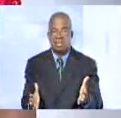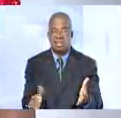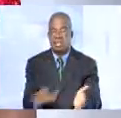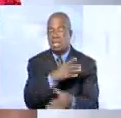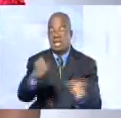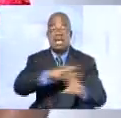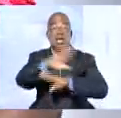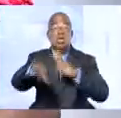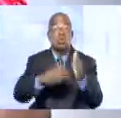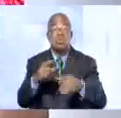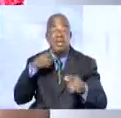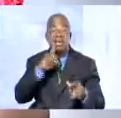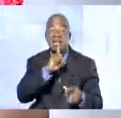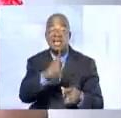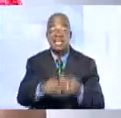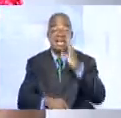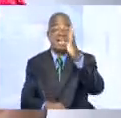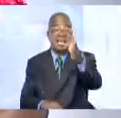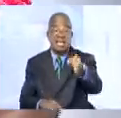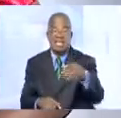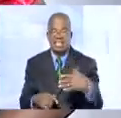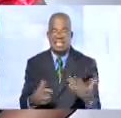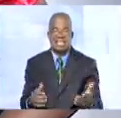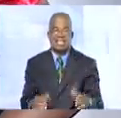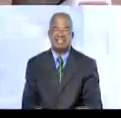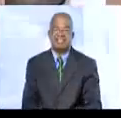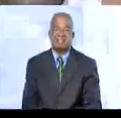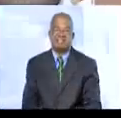au public et à la presse. Et Anja Soukrou y était.